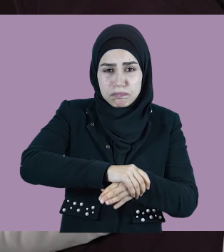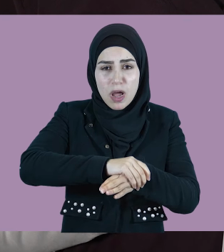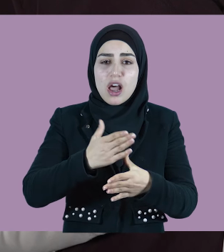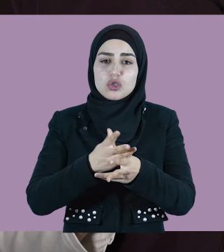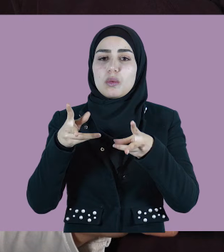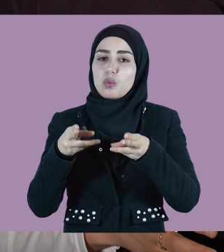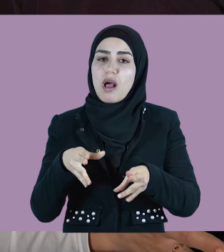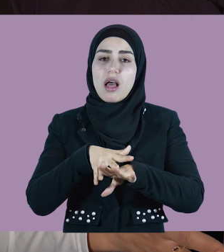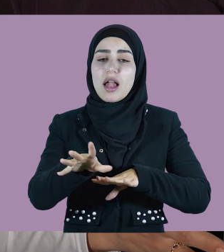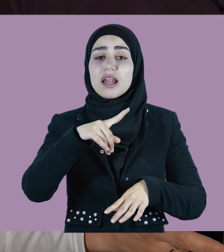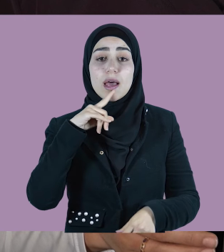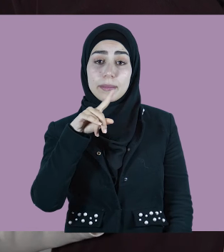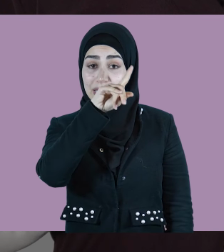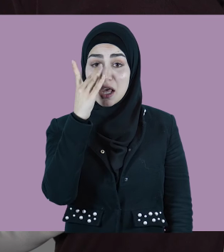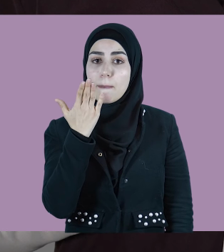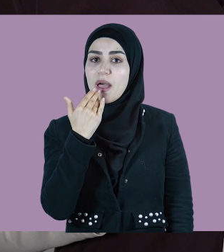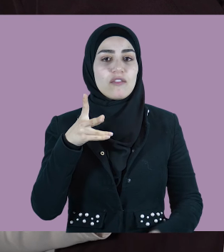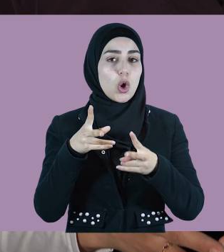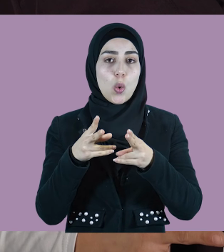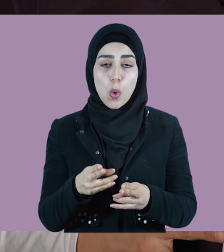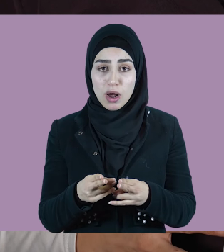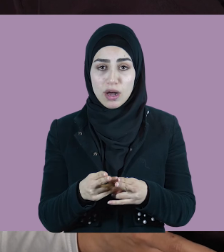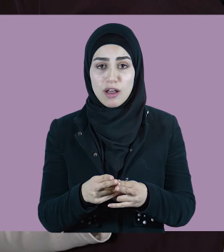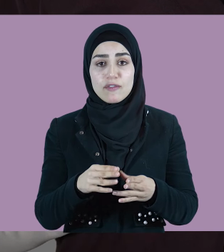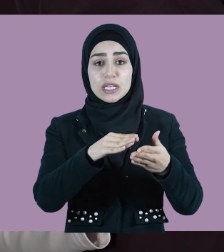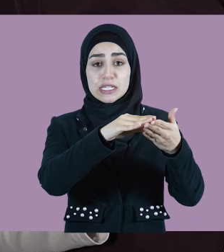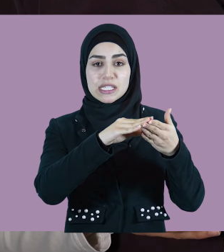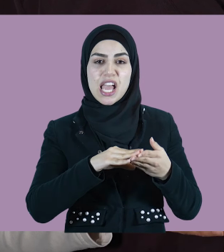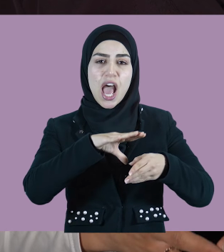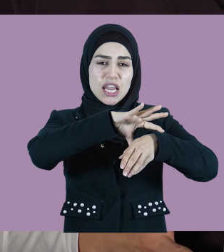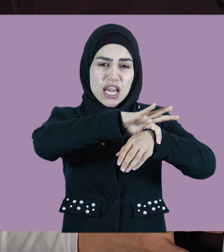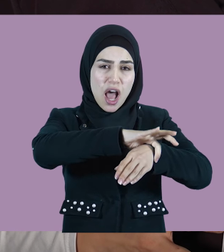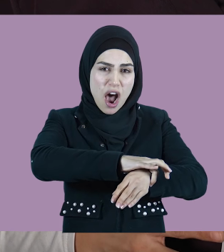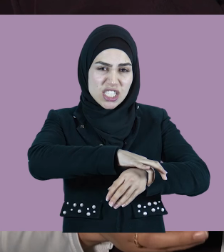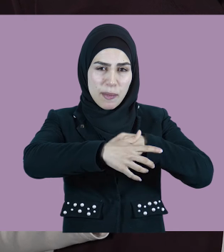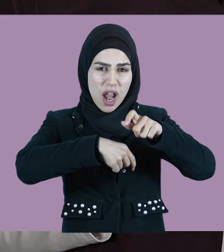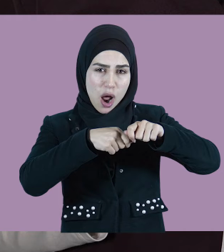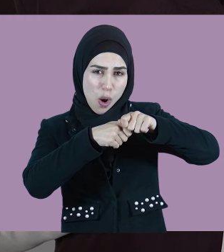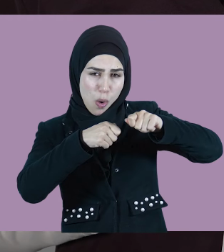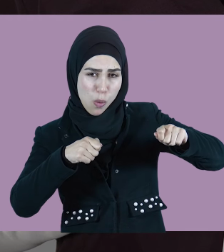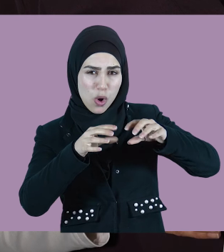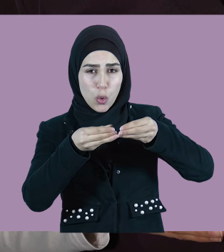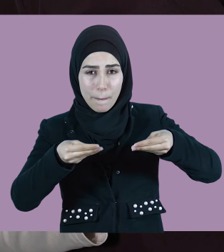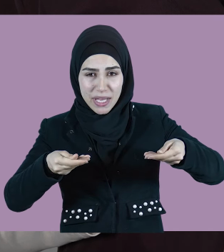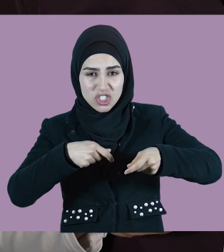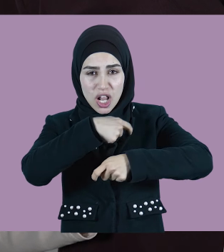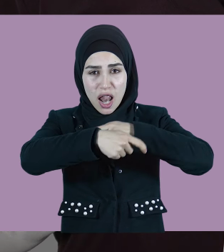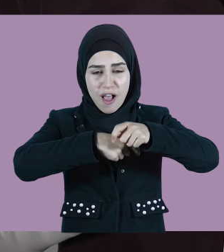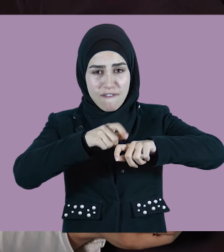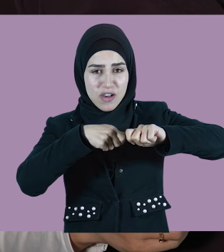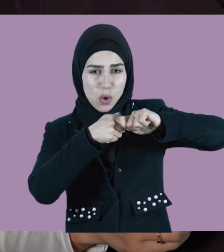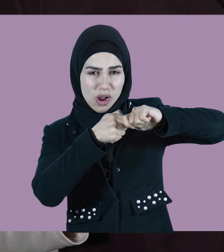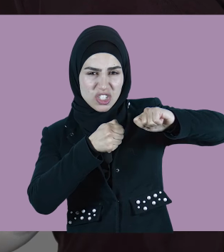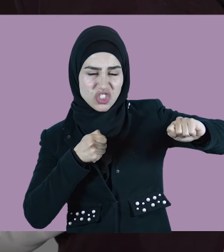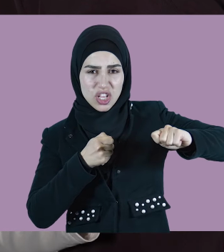حتى يوقف النزيف وإذا ما وقف النزيف بنستعين بالعاصبة أو أي قطعة قماش بنقوم